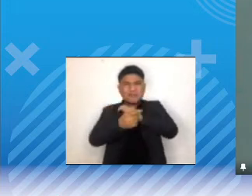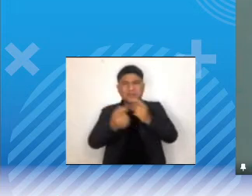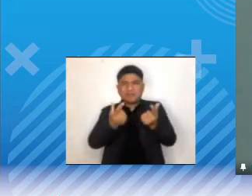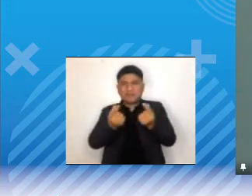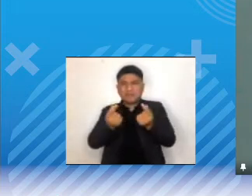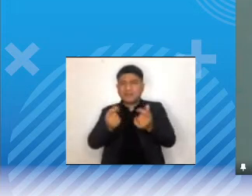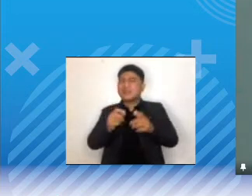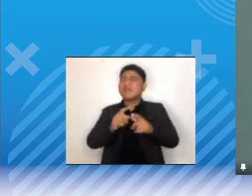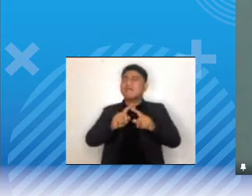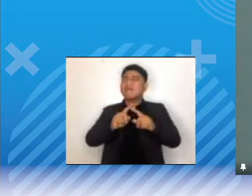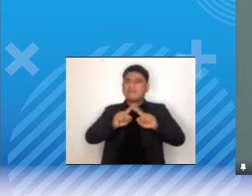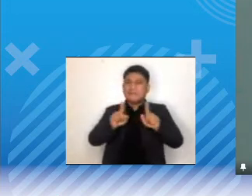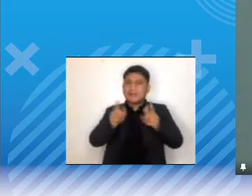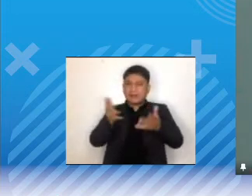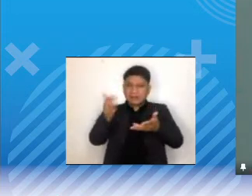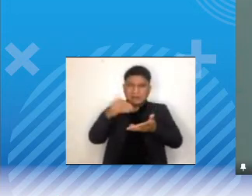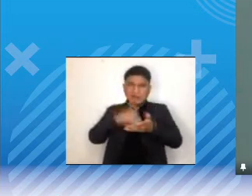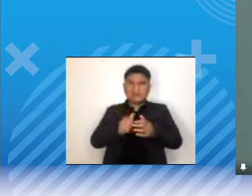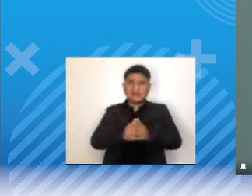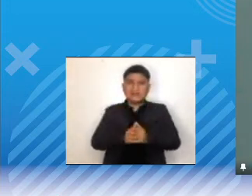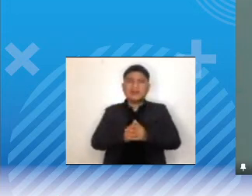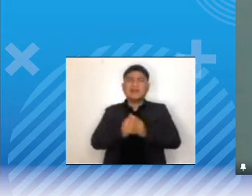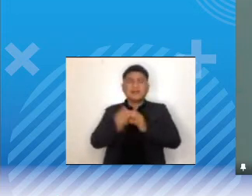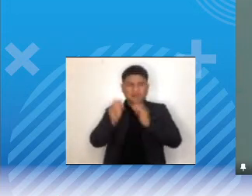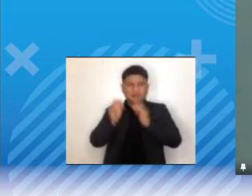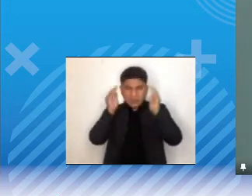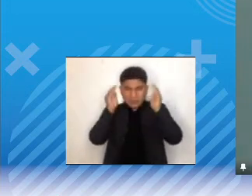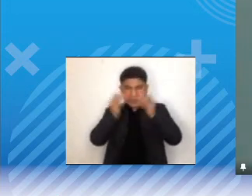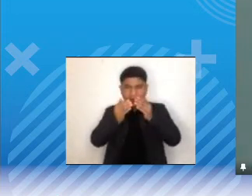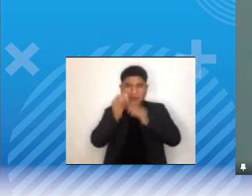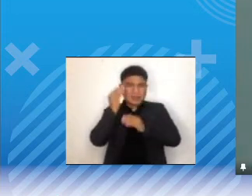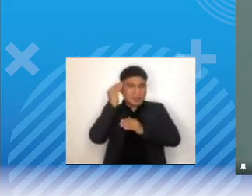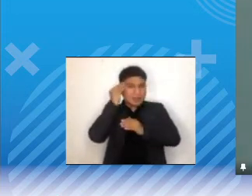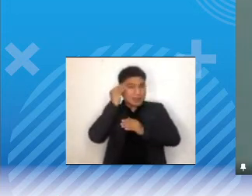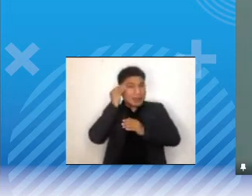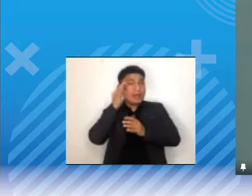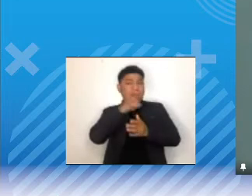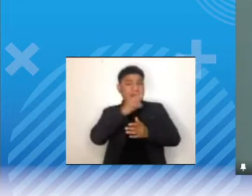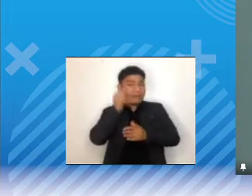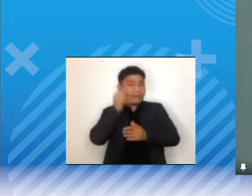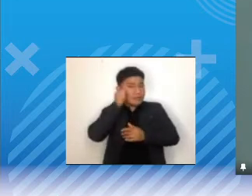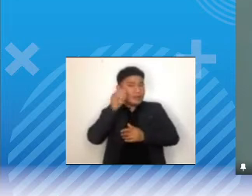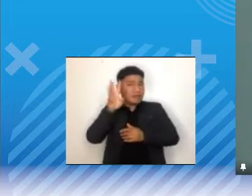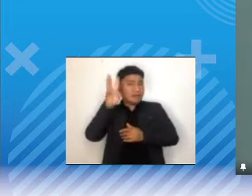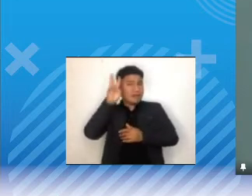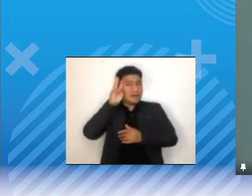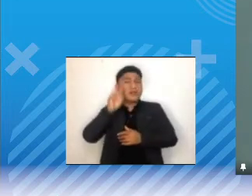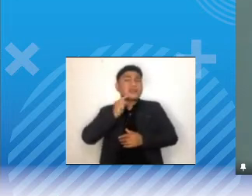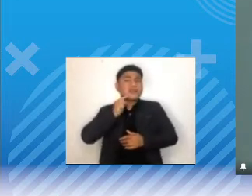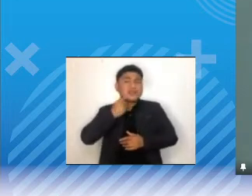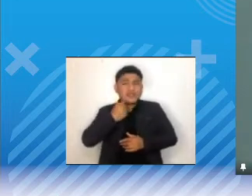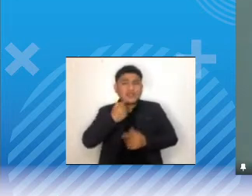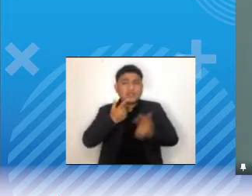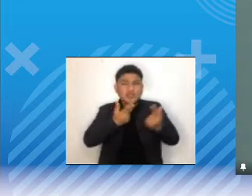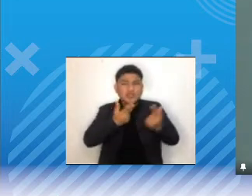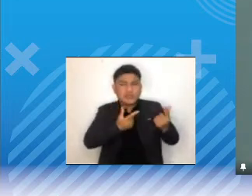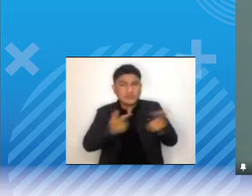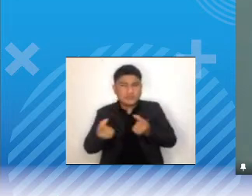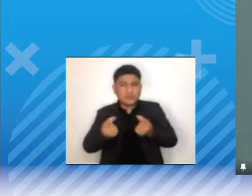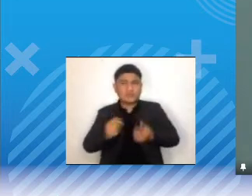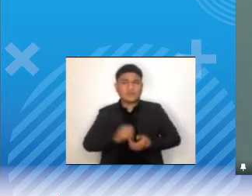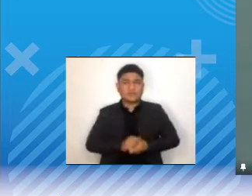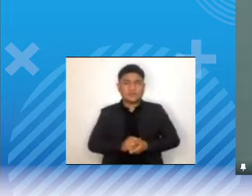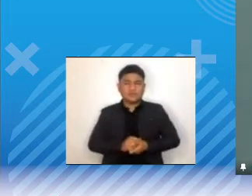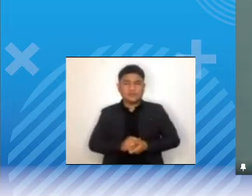na po, uulitin natin, mindfulness, awareness, and compassionate action is the key po.